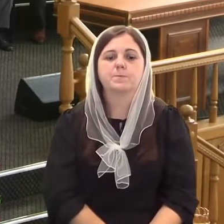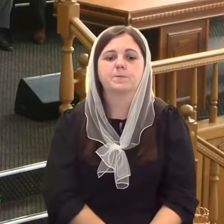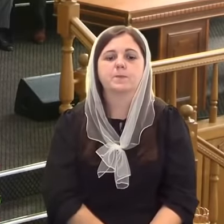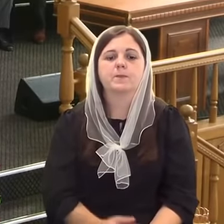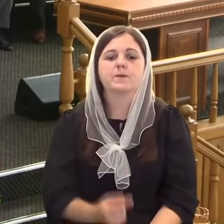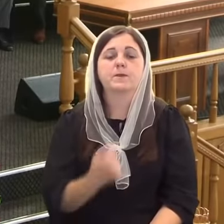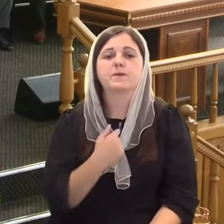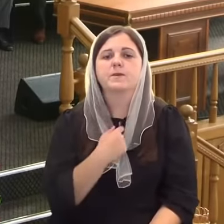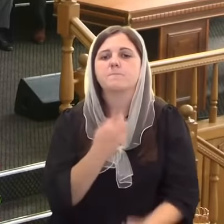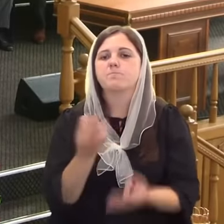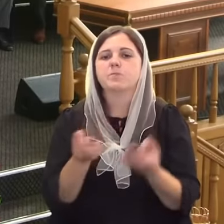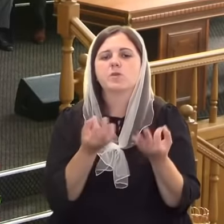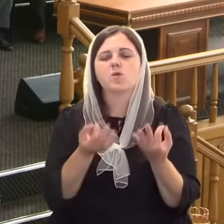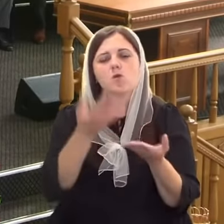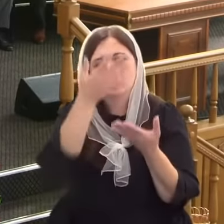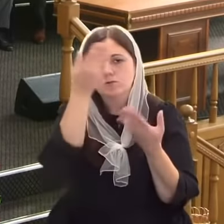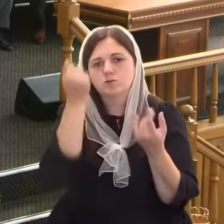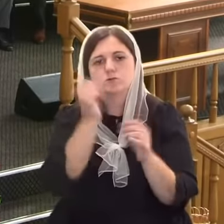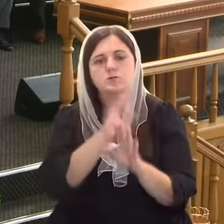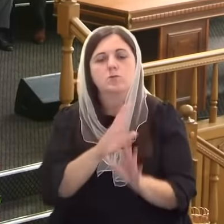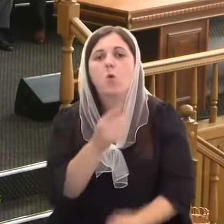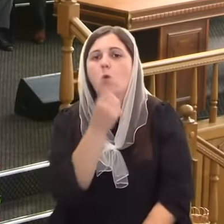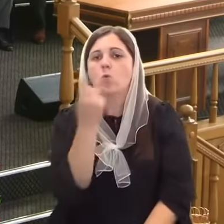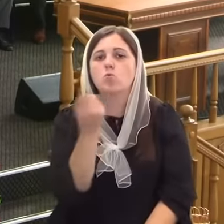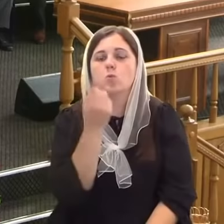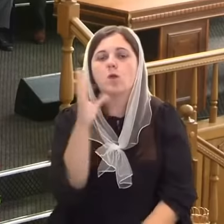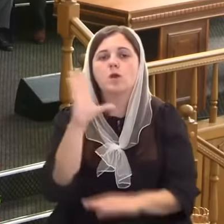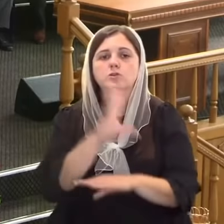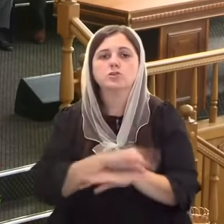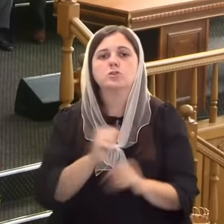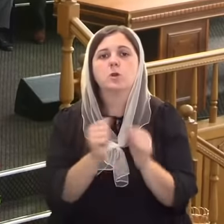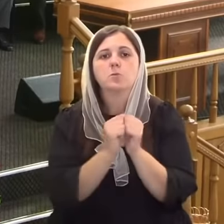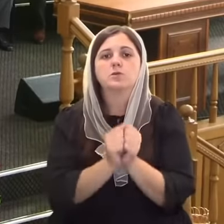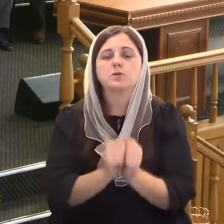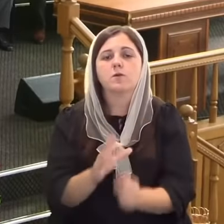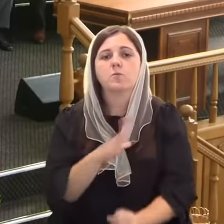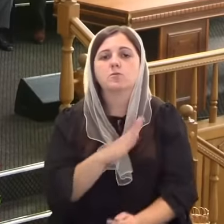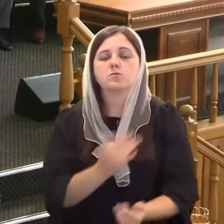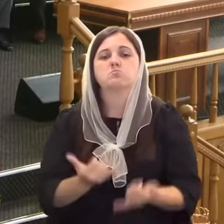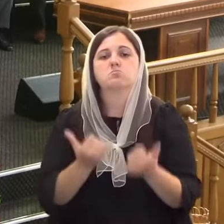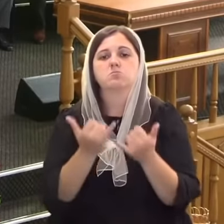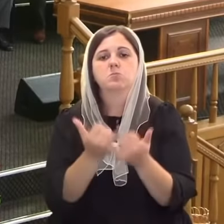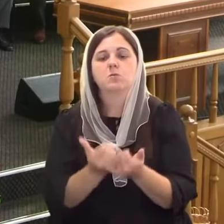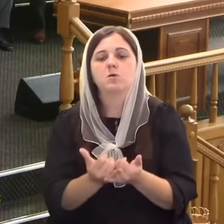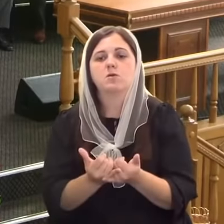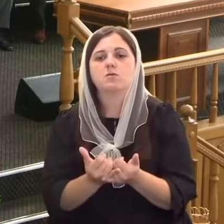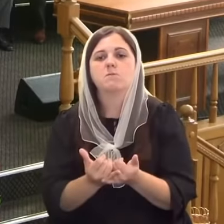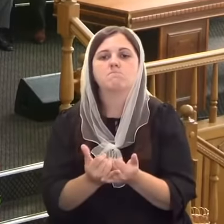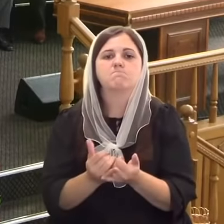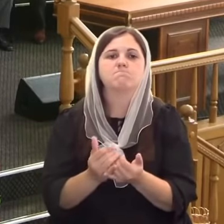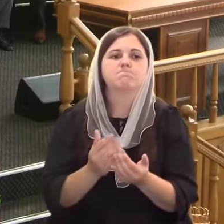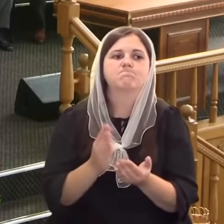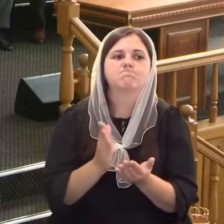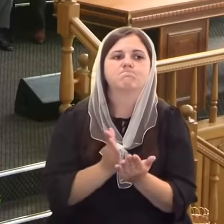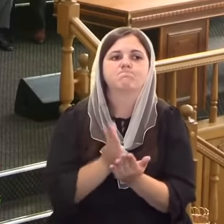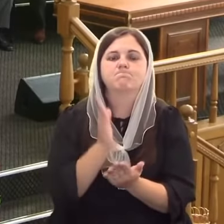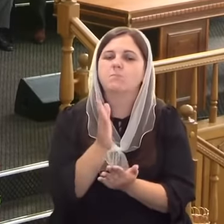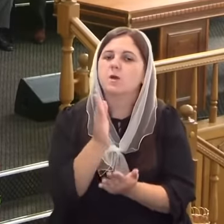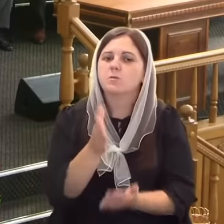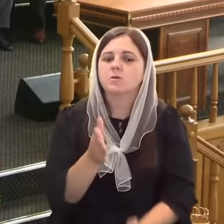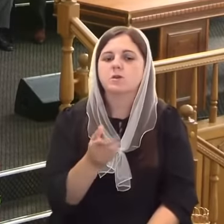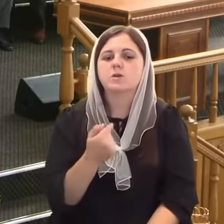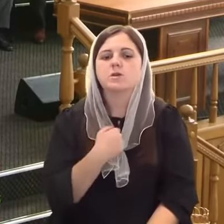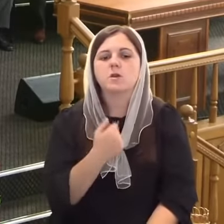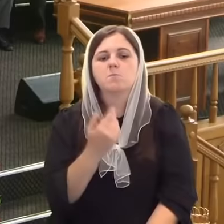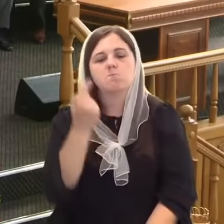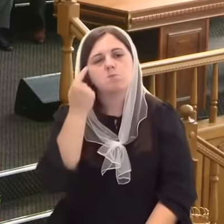Аминь. И я никогда не забуду, что одна ночная молитва стала для меня судьбоносной. Я помню, что служитель той